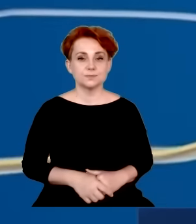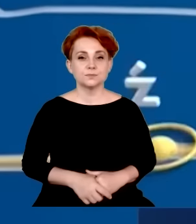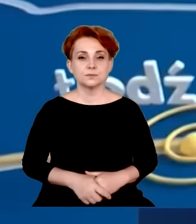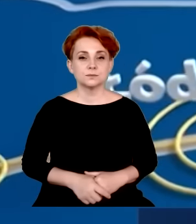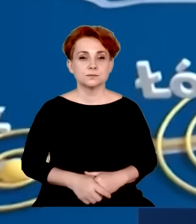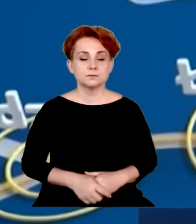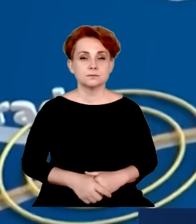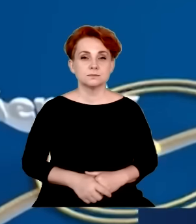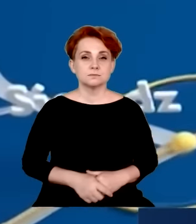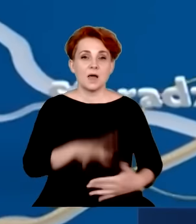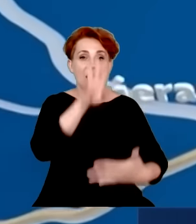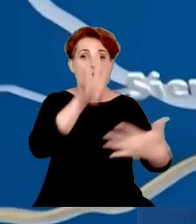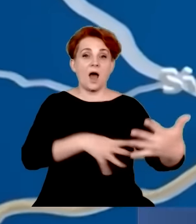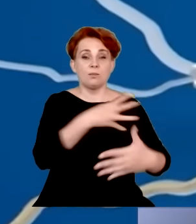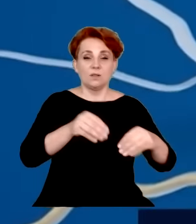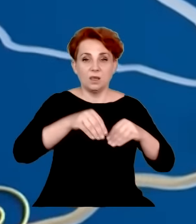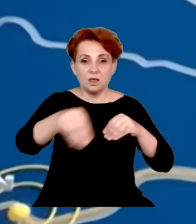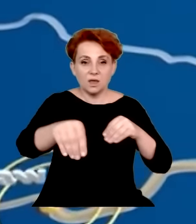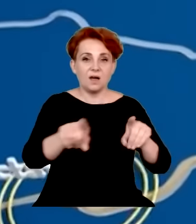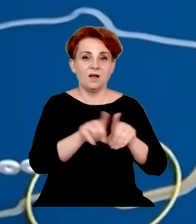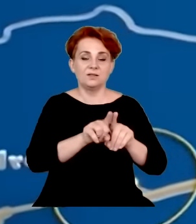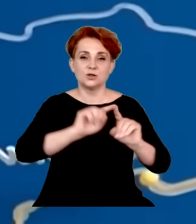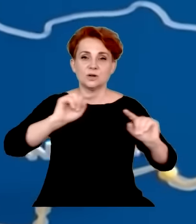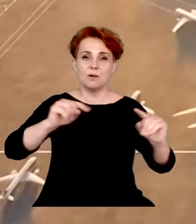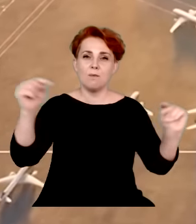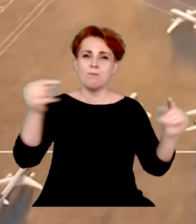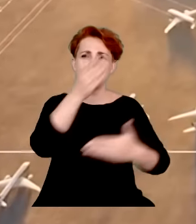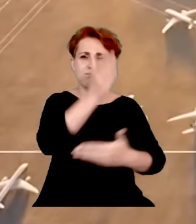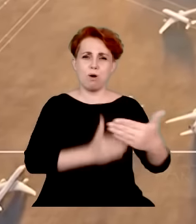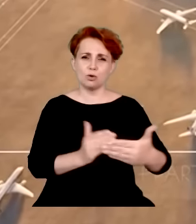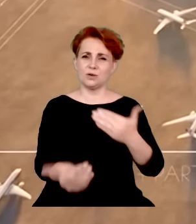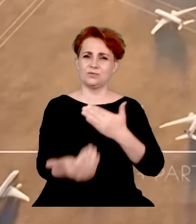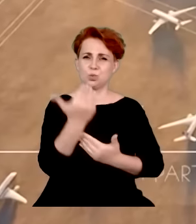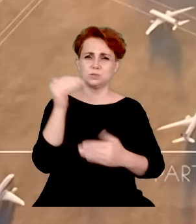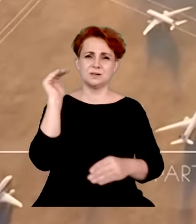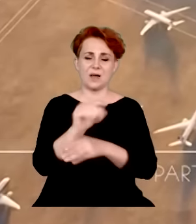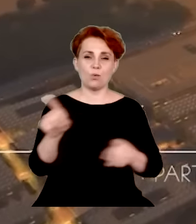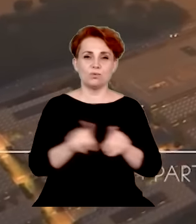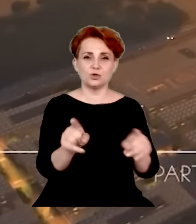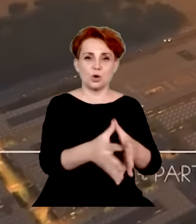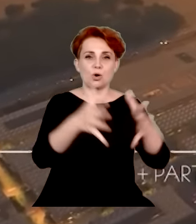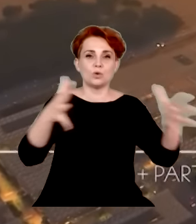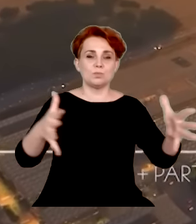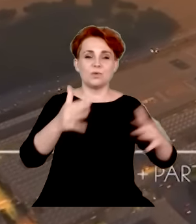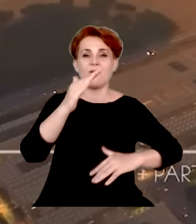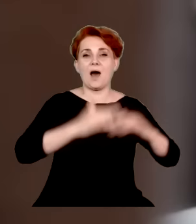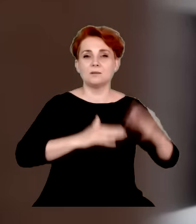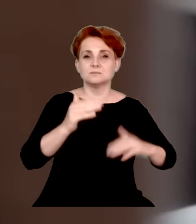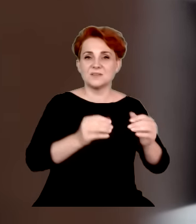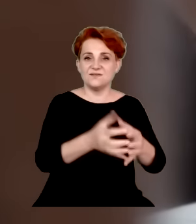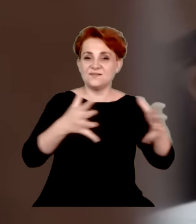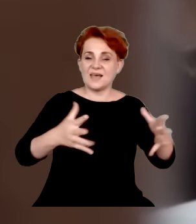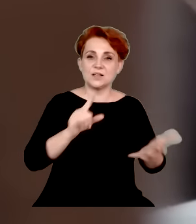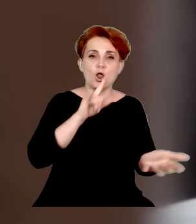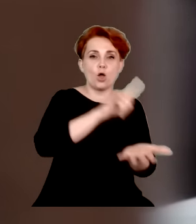Przesunięcie harmonogramu, utrwalenie podziału między Polską Wschodnią i Polską Zachodnią oraz rozbudowa lotniska Okęcie to główne zarzuty, jakie Zespół